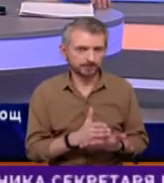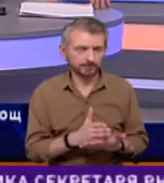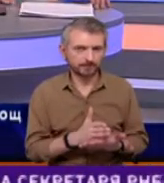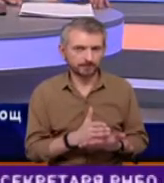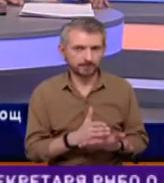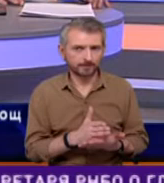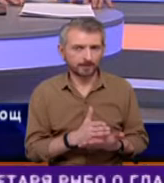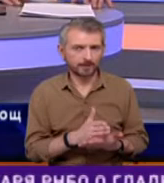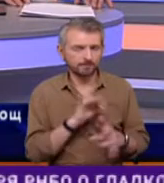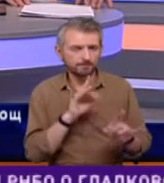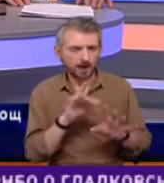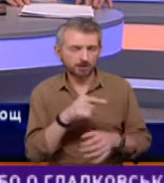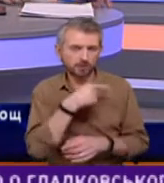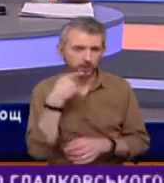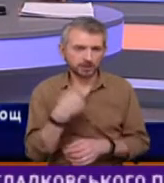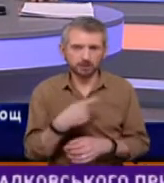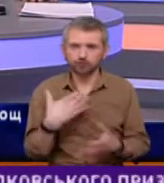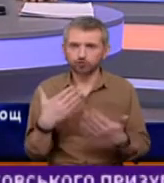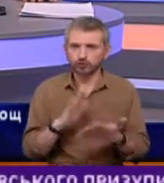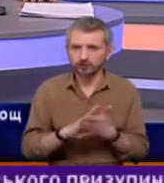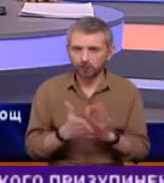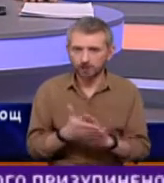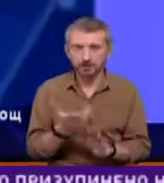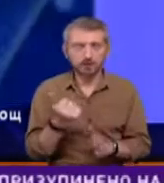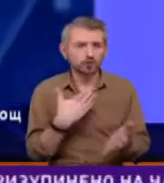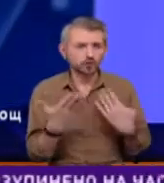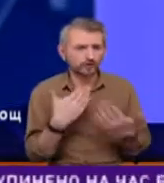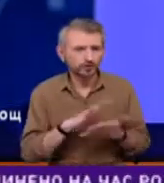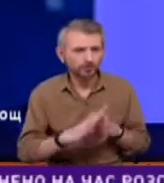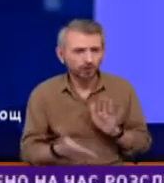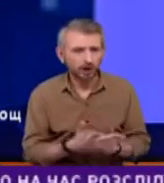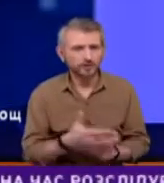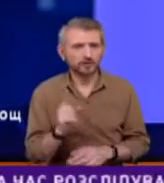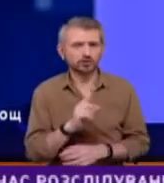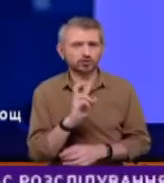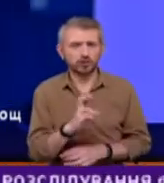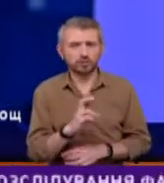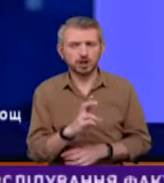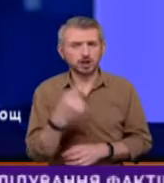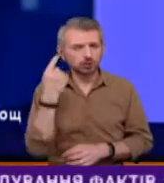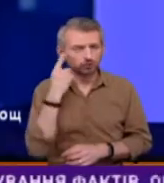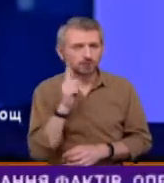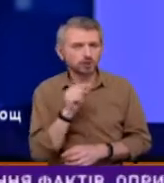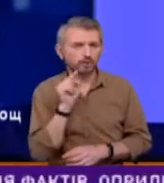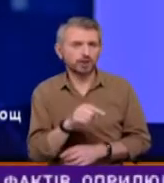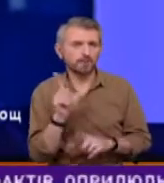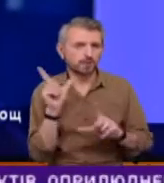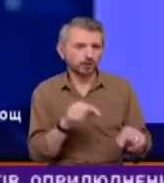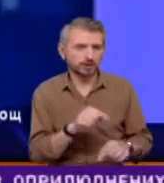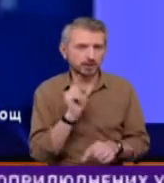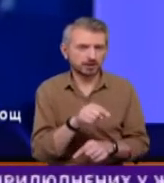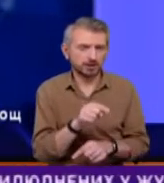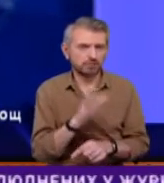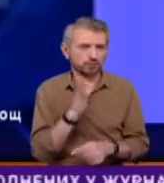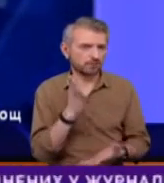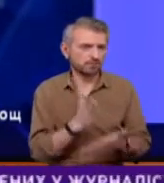в Росії... Стосовно ситуації самої. Стосовно ситуації, для того, щоб думали, що вона поїде і там пане буде Сан, ви